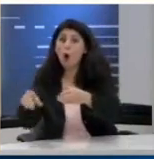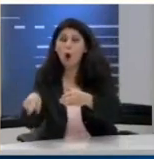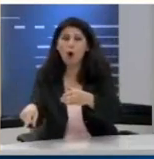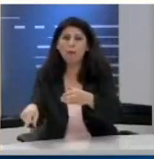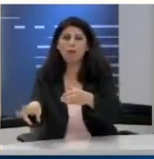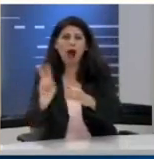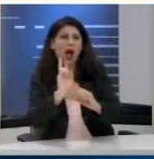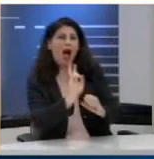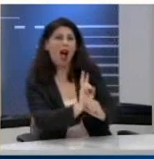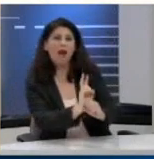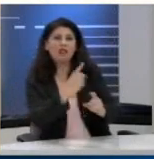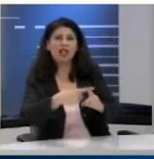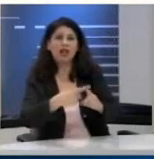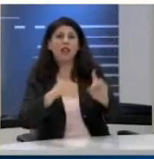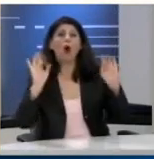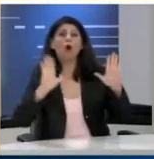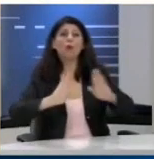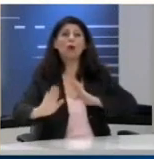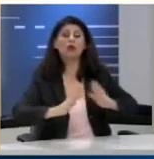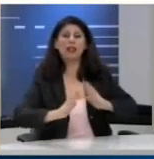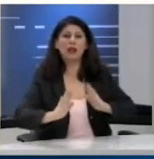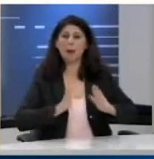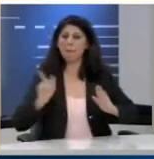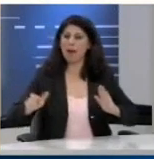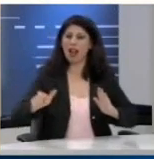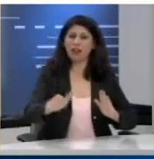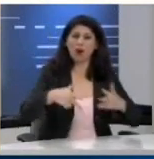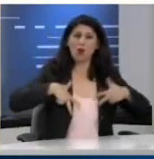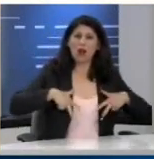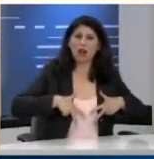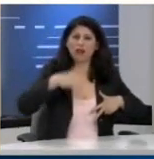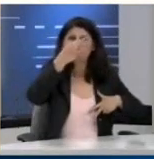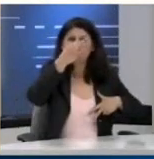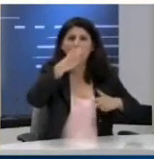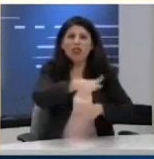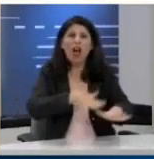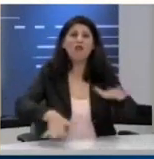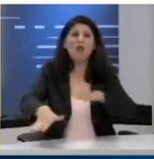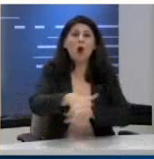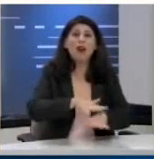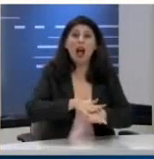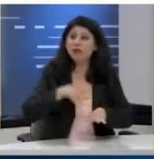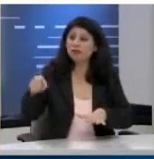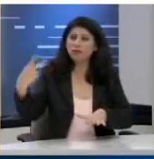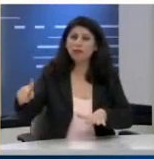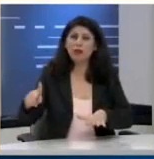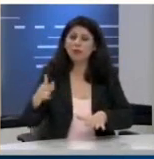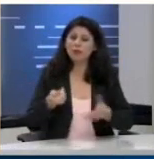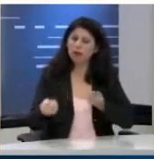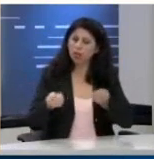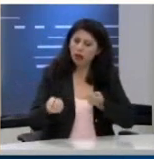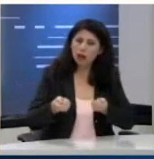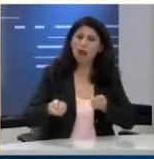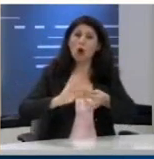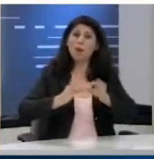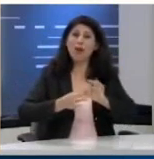αφήσει τη χώρα ανοχήρωτη, απροστάτευτη, το πελατειακό κράτος, τη διαφθορά, μια χώρα που έκανε Ολυμπιακούς αγώνες